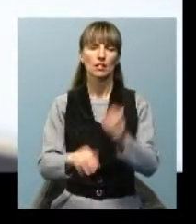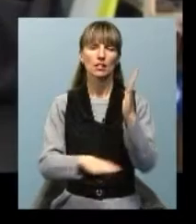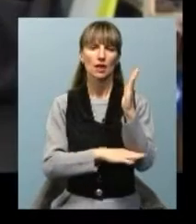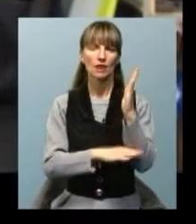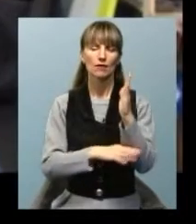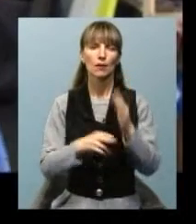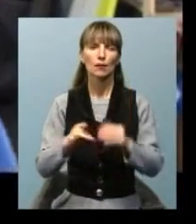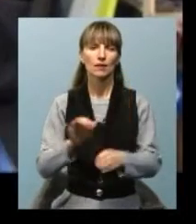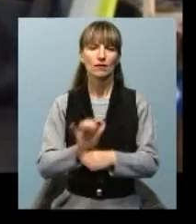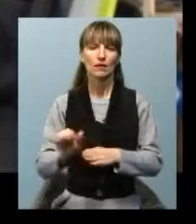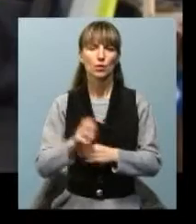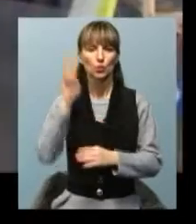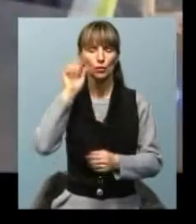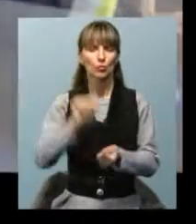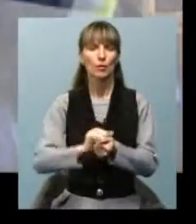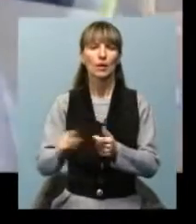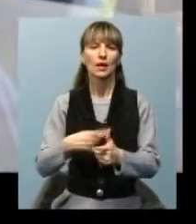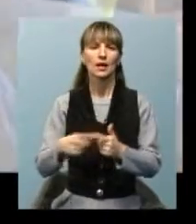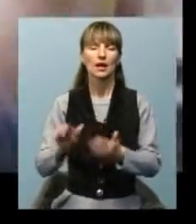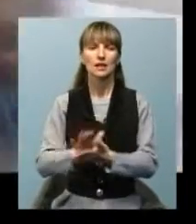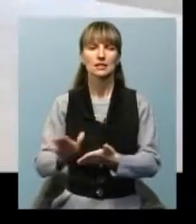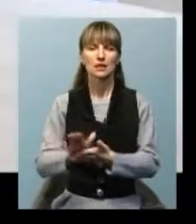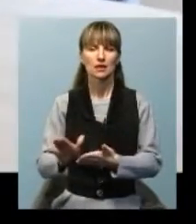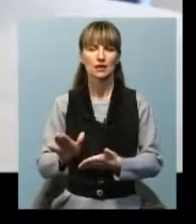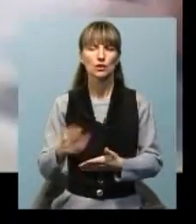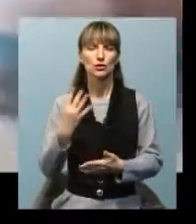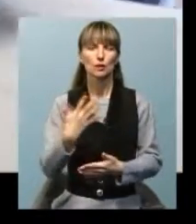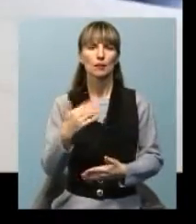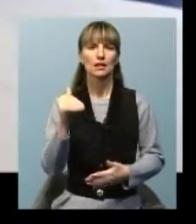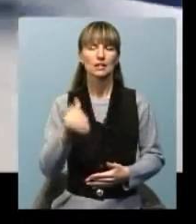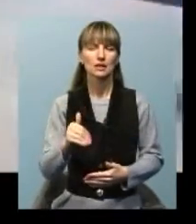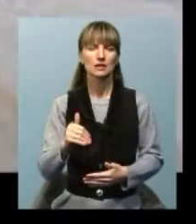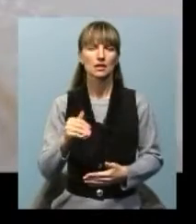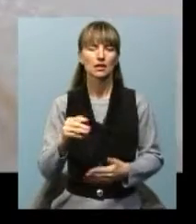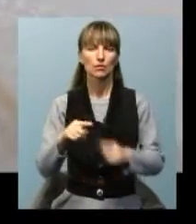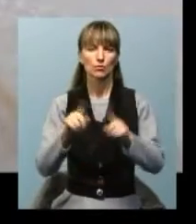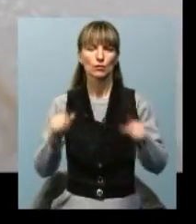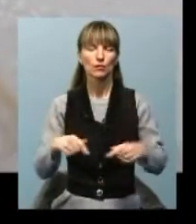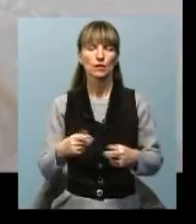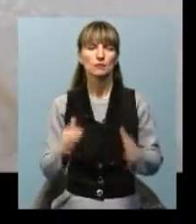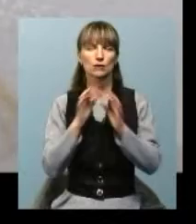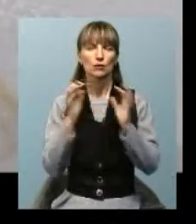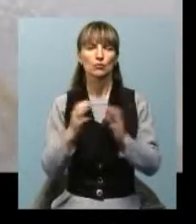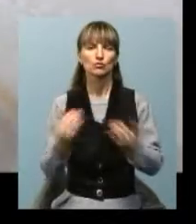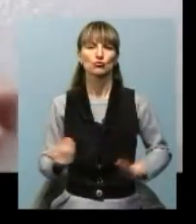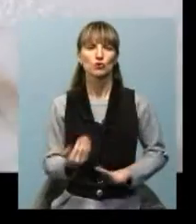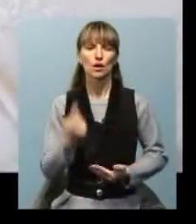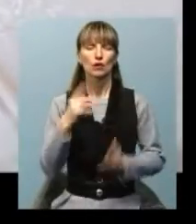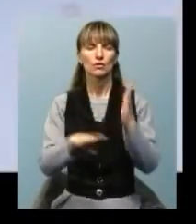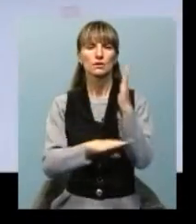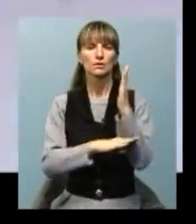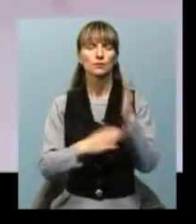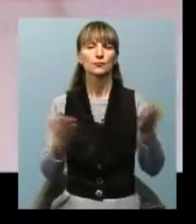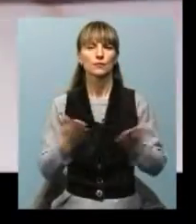при виготовленні туалетного паперу чи газетного. 45 тисяч аркушів паперу збережуть життя одному дереву, яке буде й